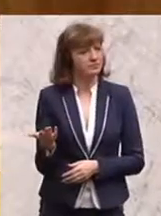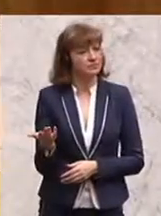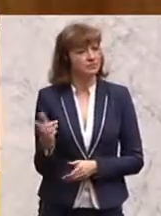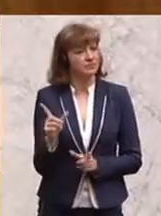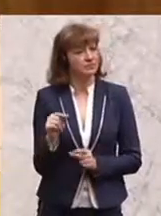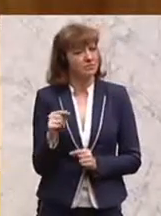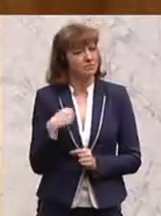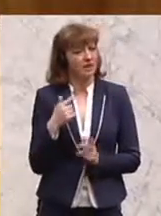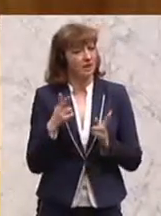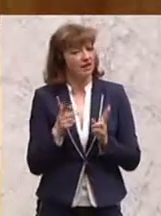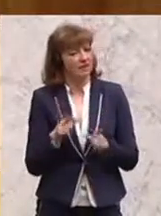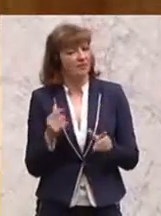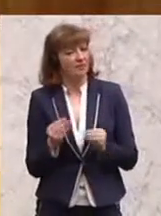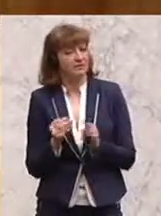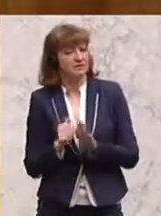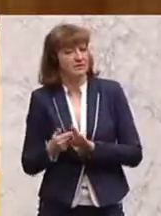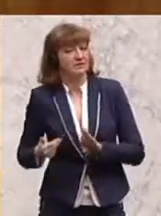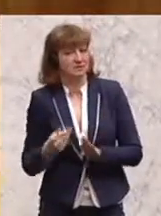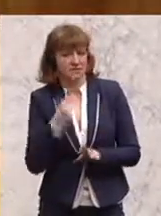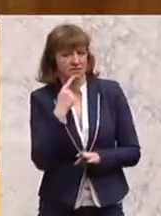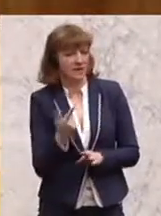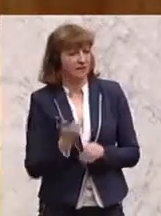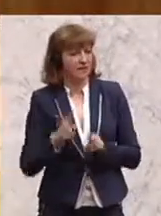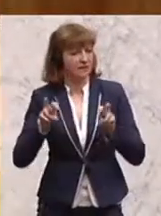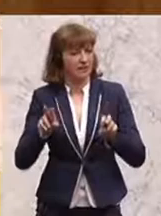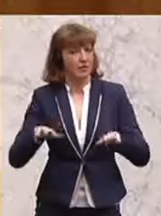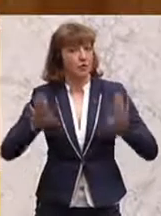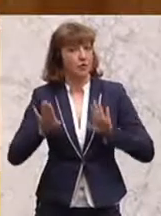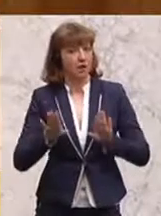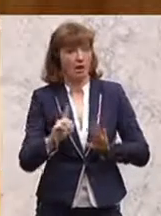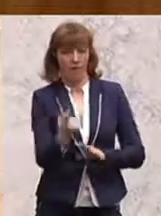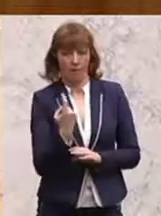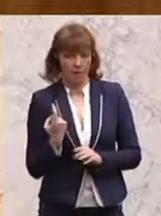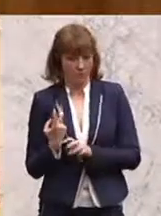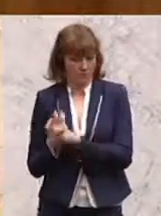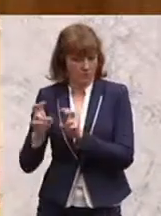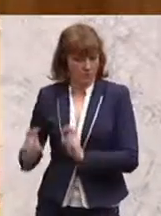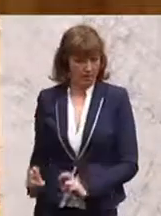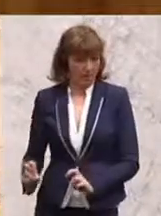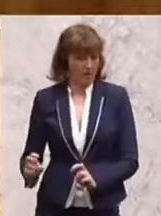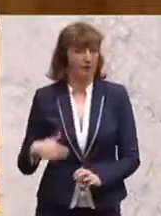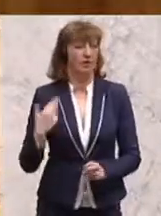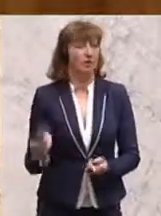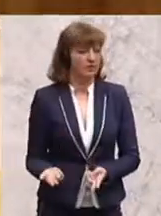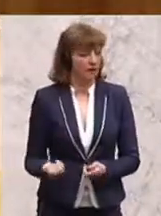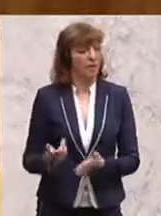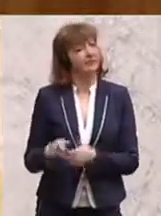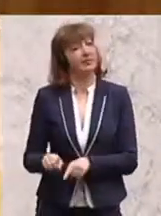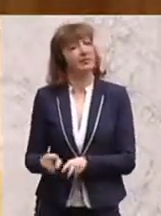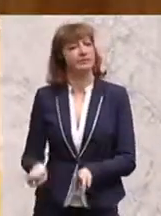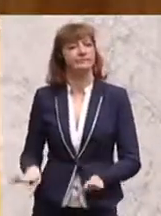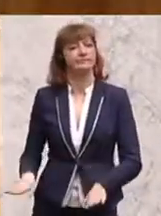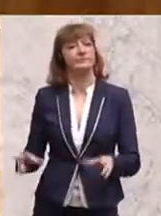Sidestep sei mir hier erlaubt. Es sind auch solche, die mit dem Titel Asyl nach Österreich gekommen sind, um hier dann einfach unter Anführungszeichen Urlaub zu